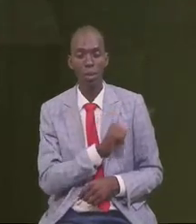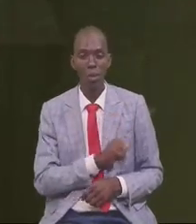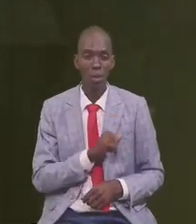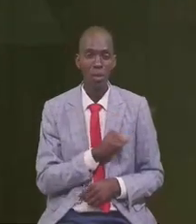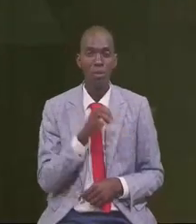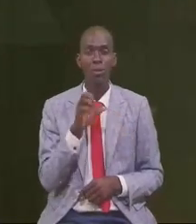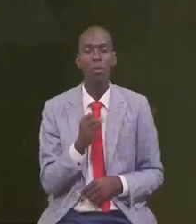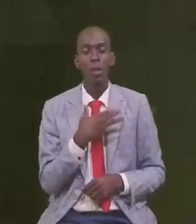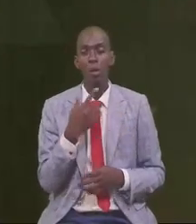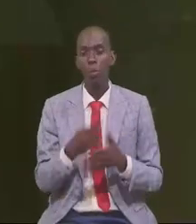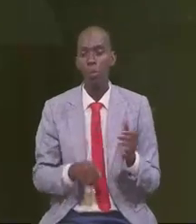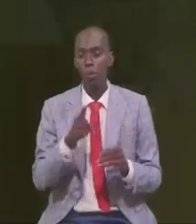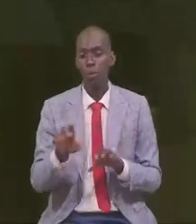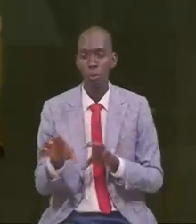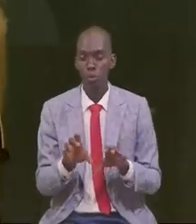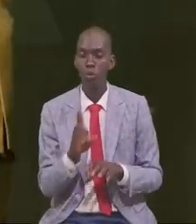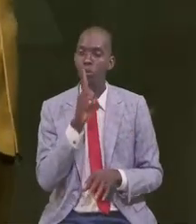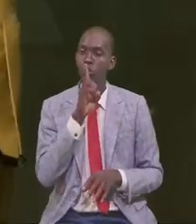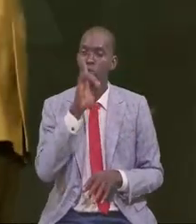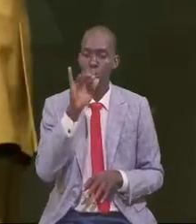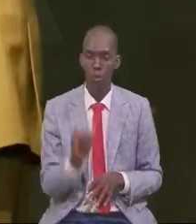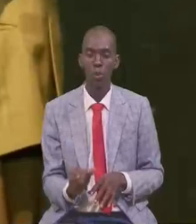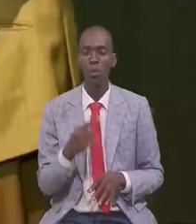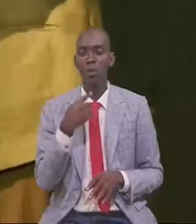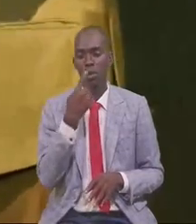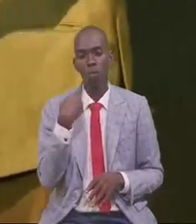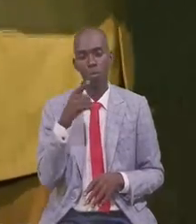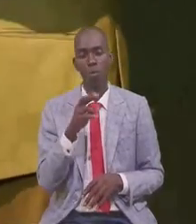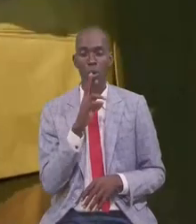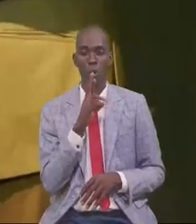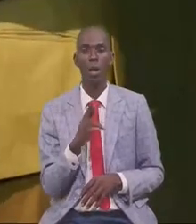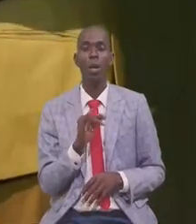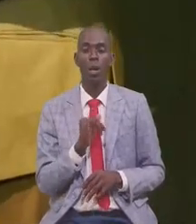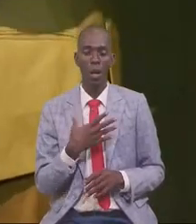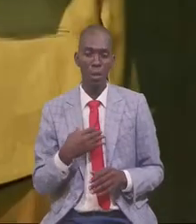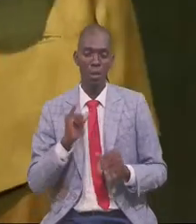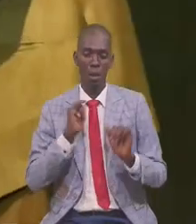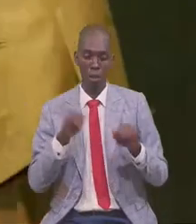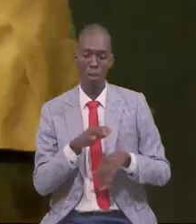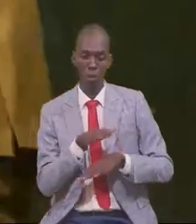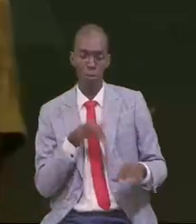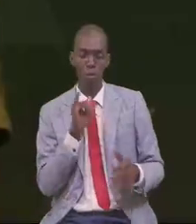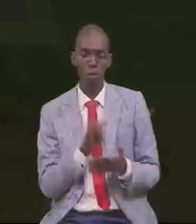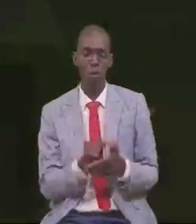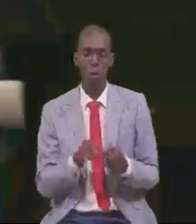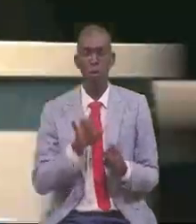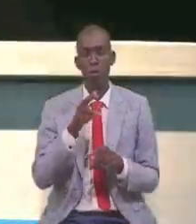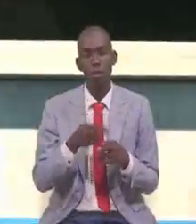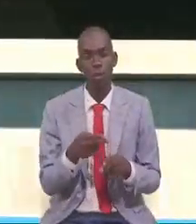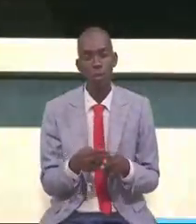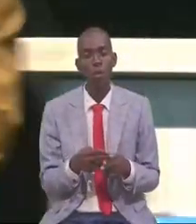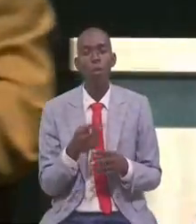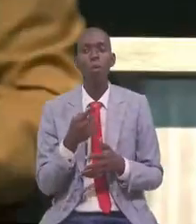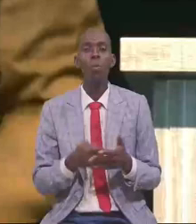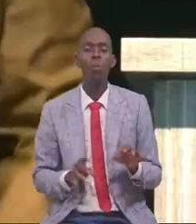vous faites, en réalité, vous définit. Et nous pouvons dire, ah, c'est votre nom. Qu'est-ce que je vois dans la vie des